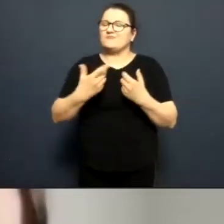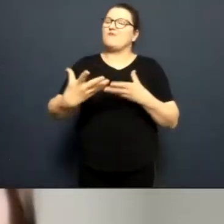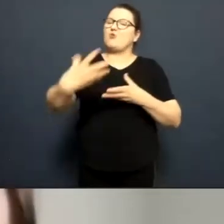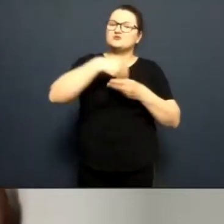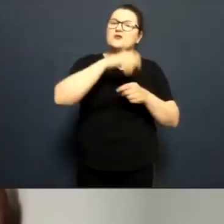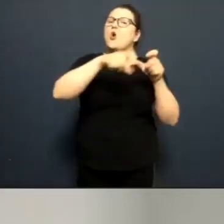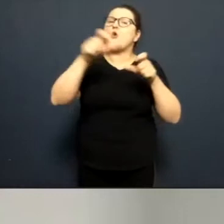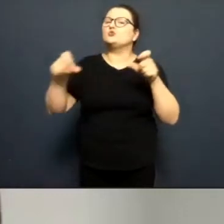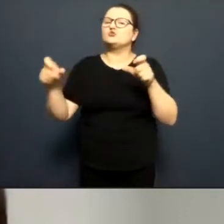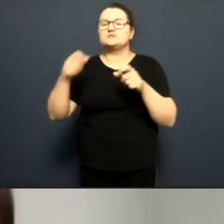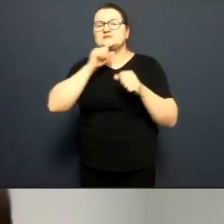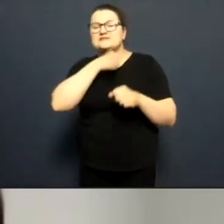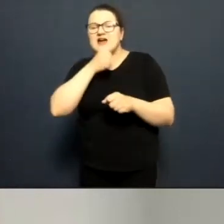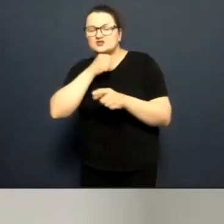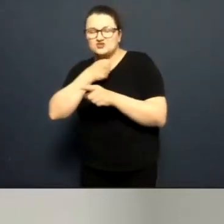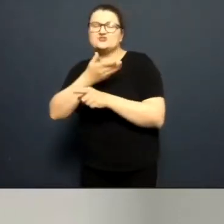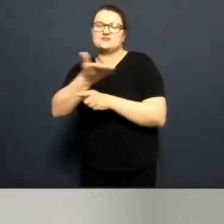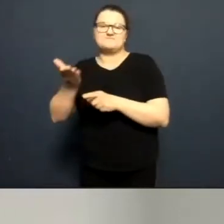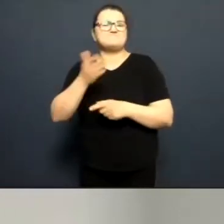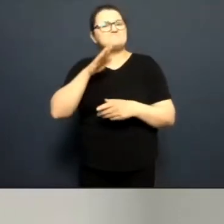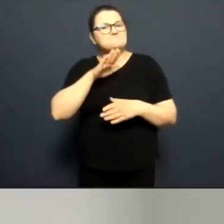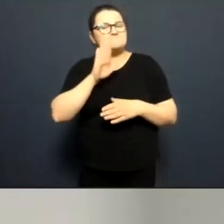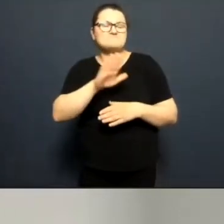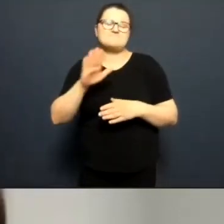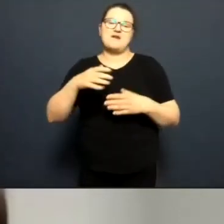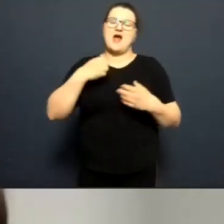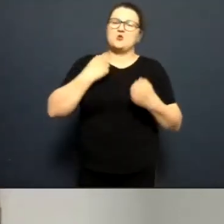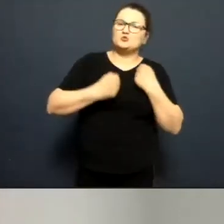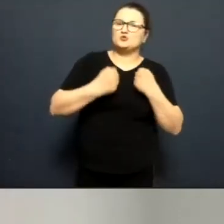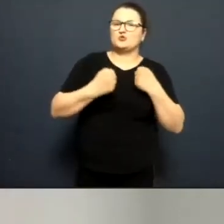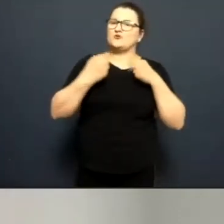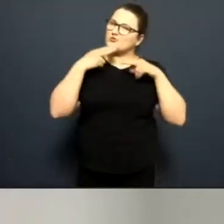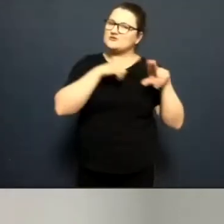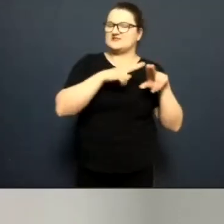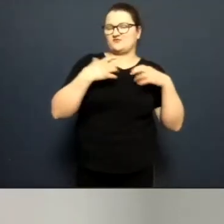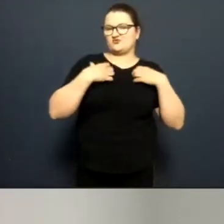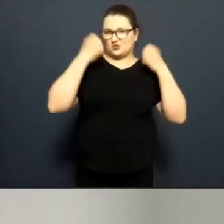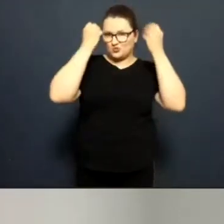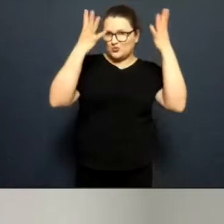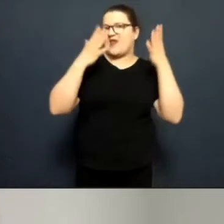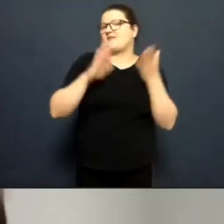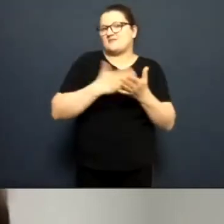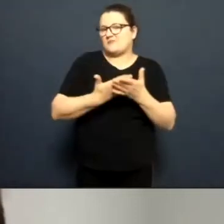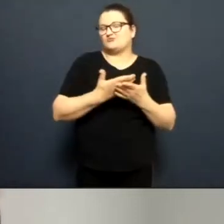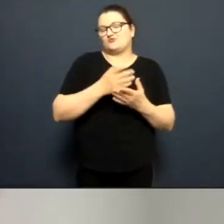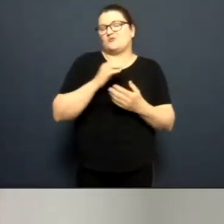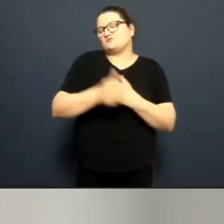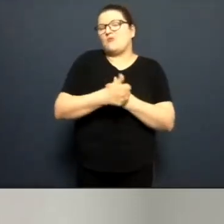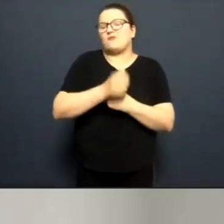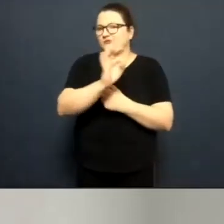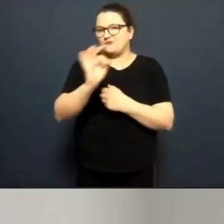mają trochę większą trudność w uczestnictwie w życiu kulturalnym, chociażby ze względu na doświadczaną